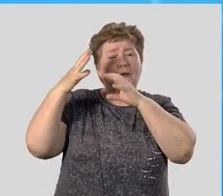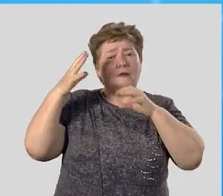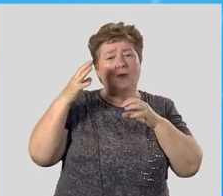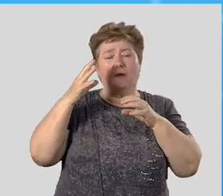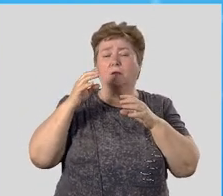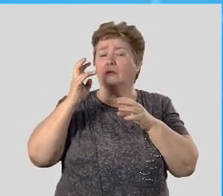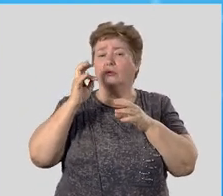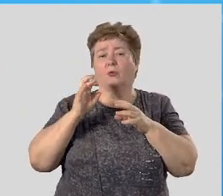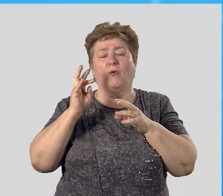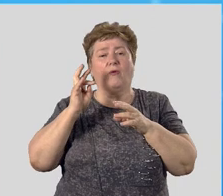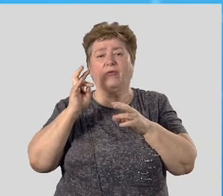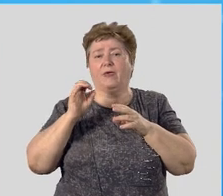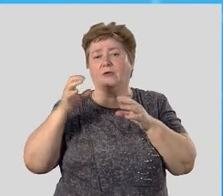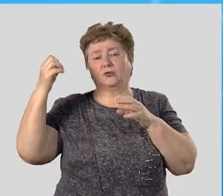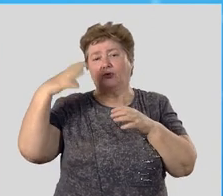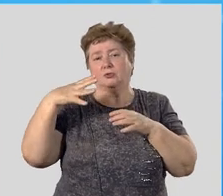под солнцем.